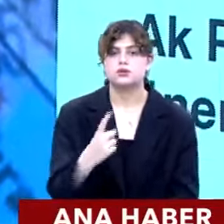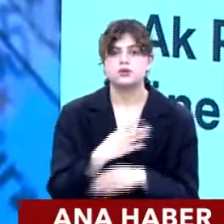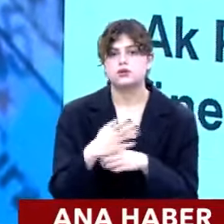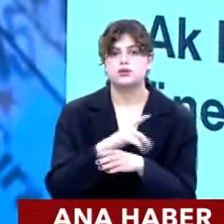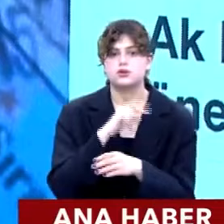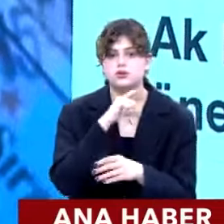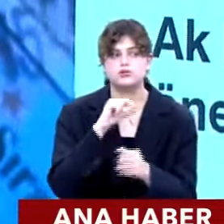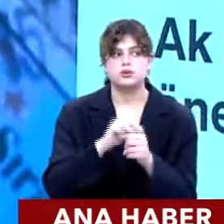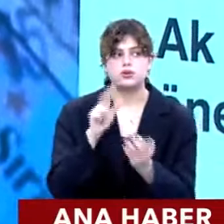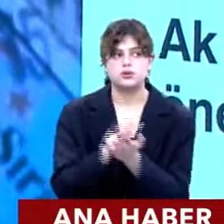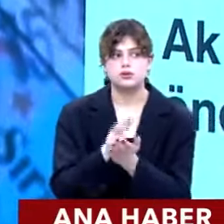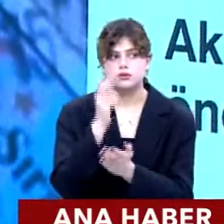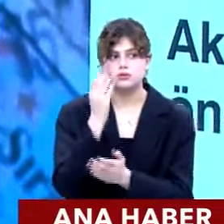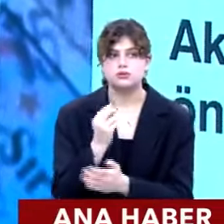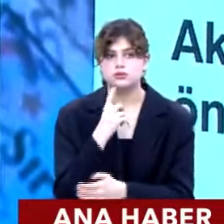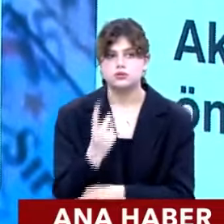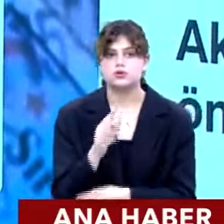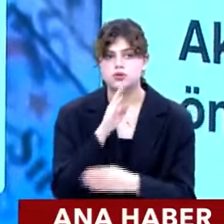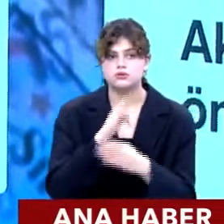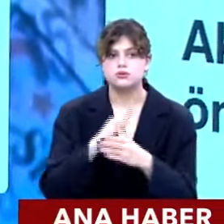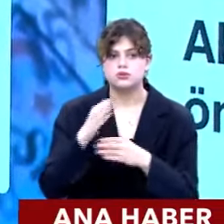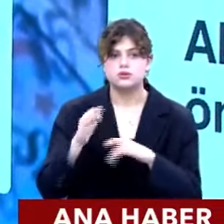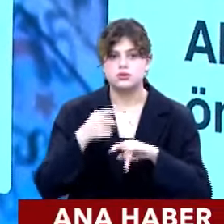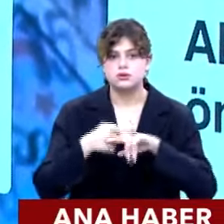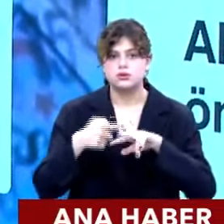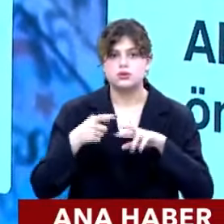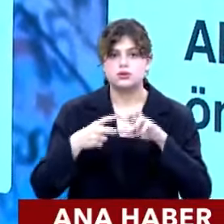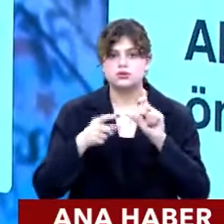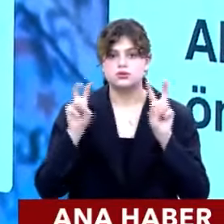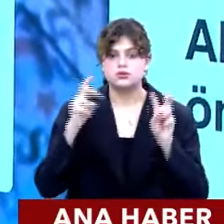Nasıl bir oranda karar kılınacak yurt dışı çıkış harcı konusunda?